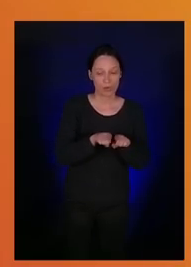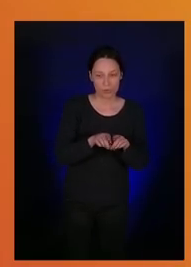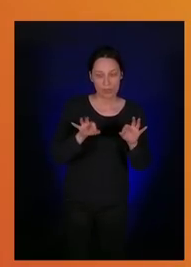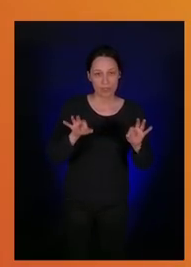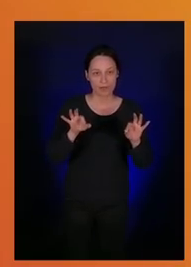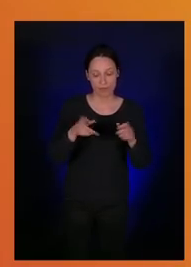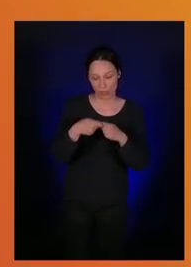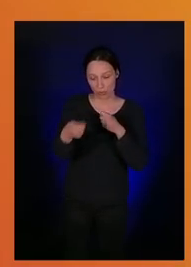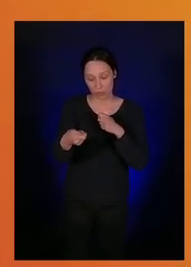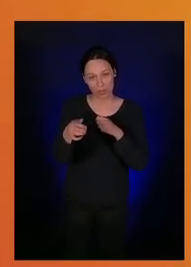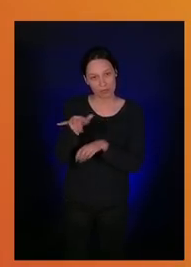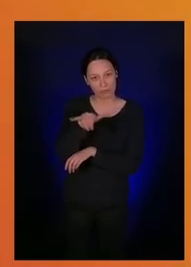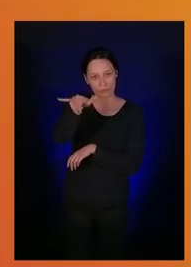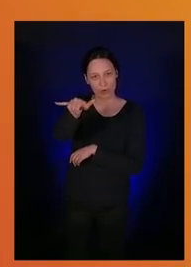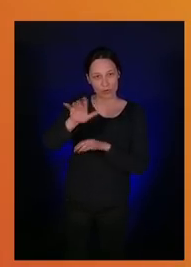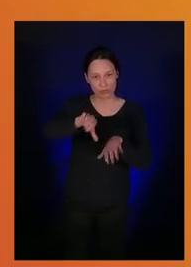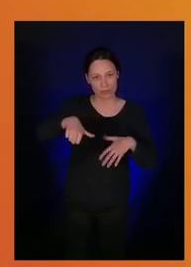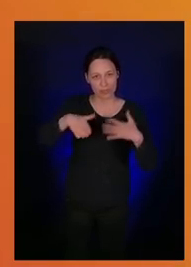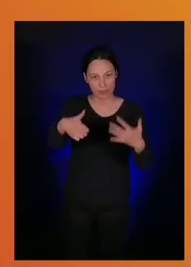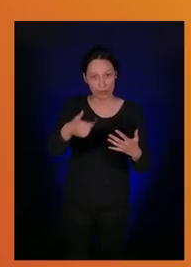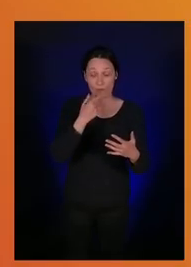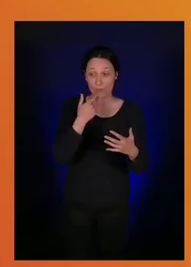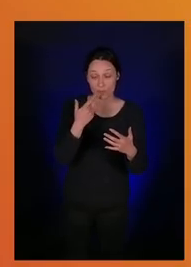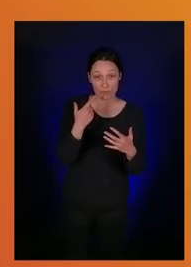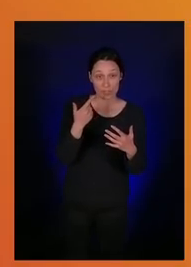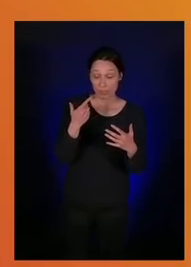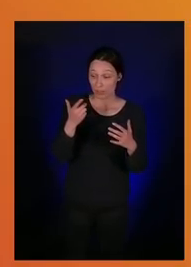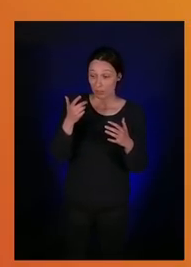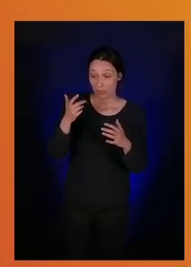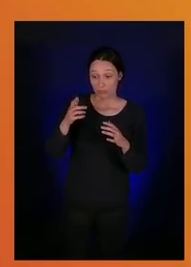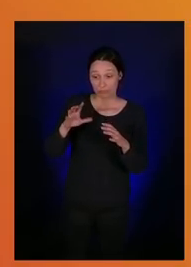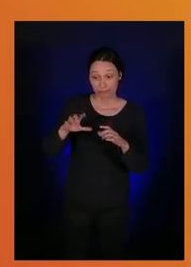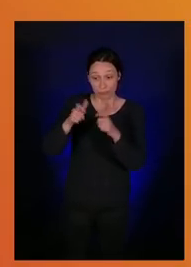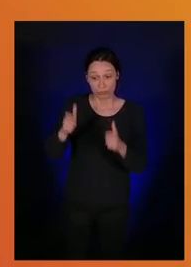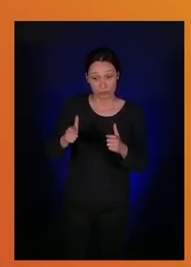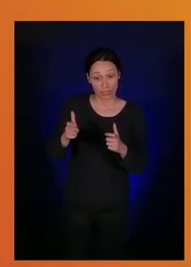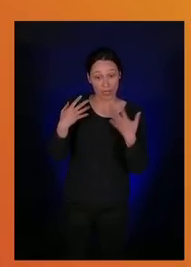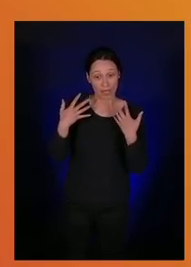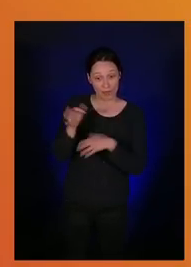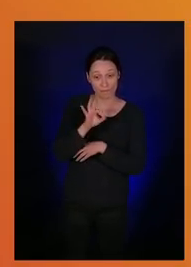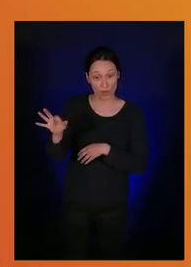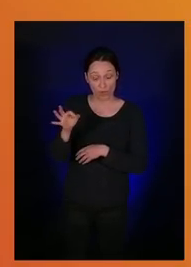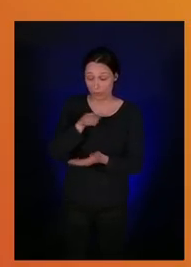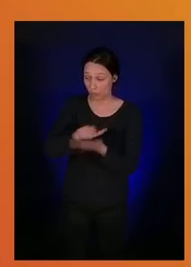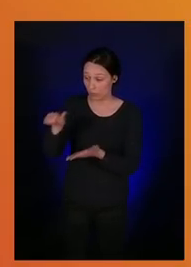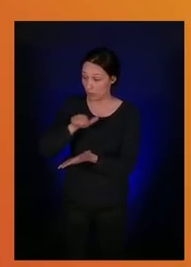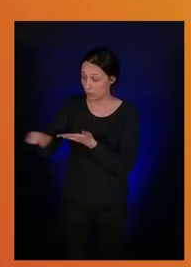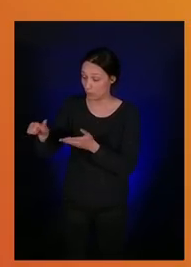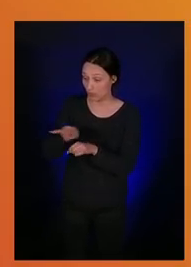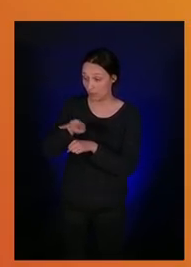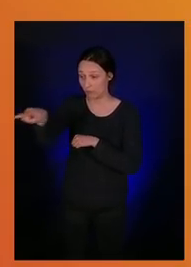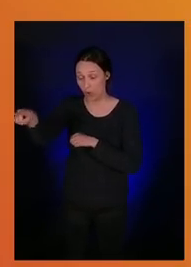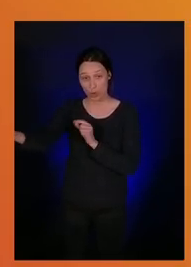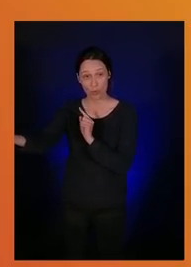suppression, à minima, de tous les vols courts et moyens courriers de la compagnie Air France, et donc de plusieurs dizaines de milliers d'emplois.